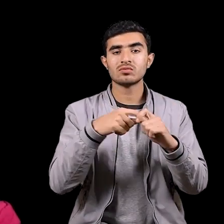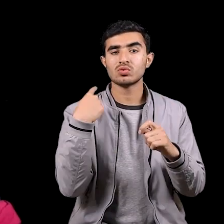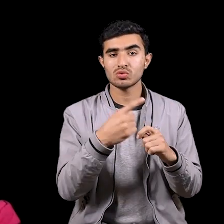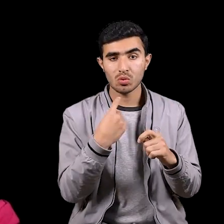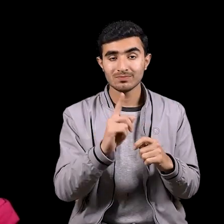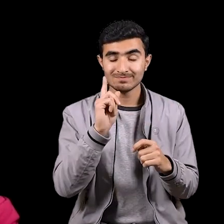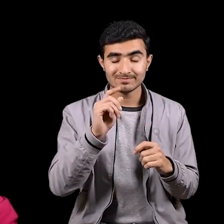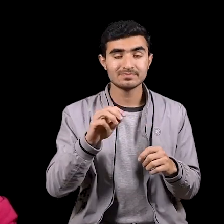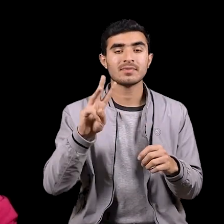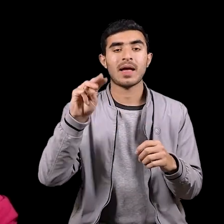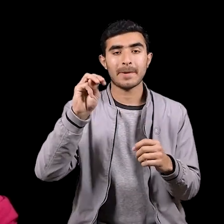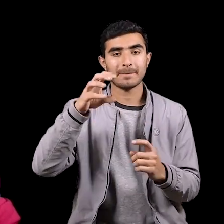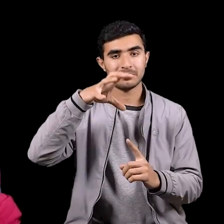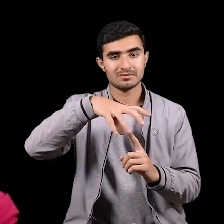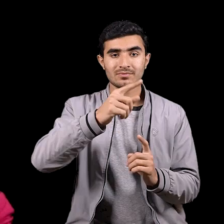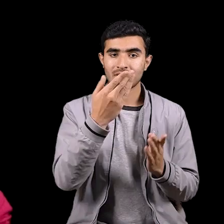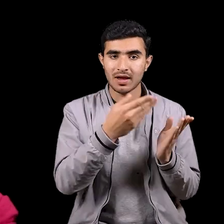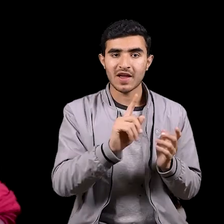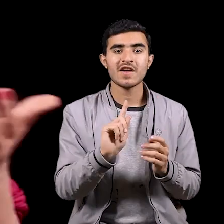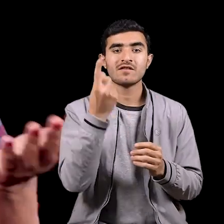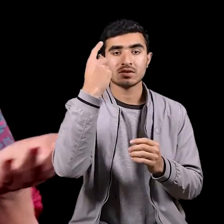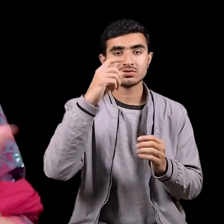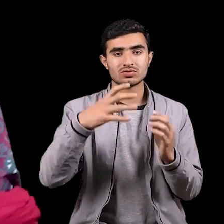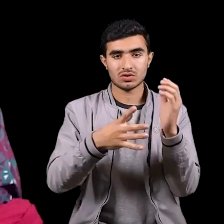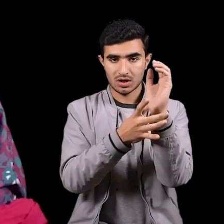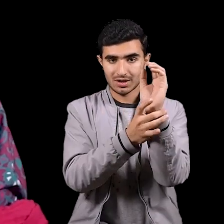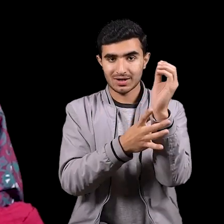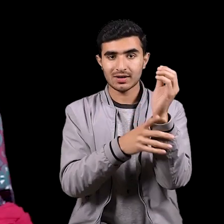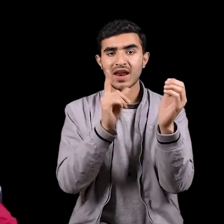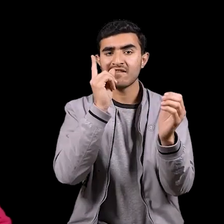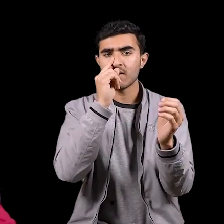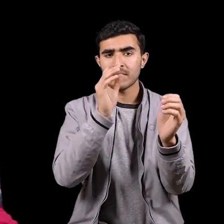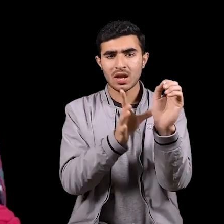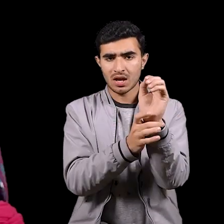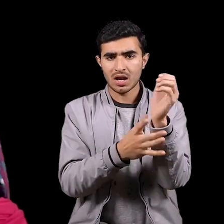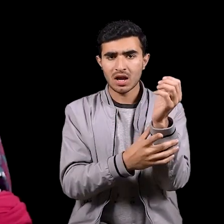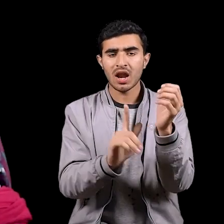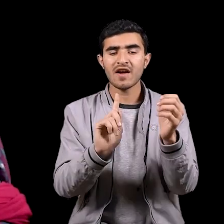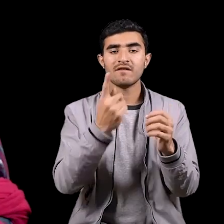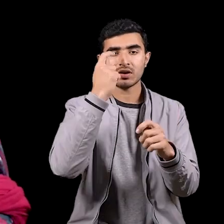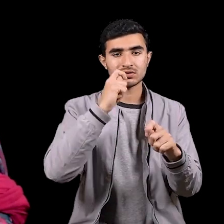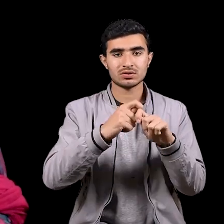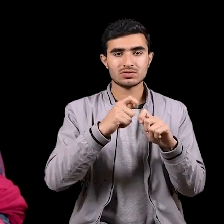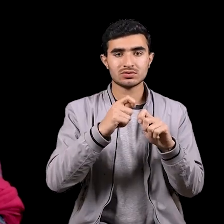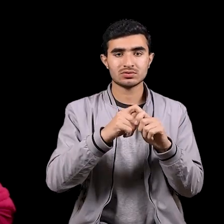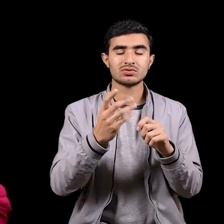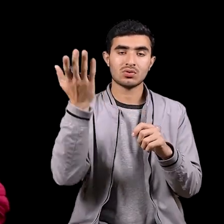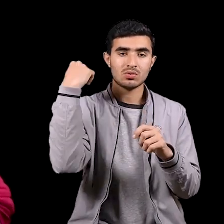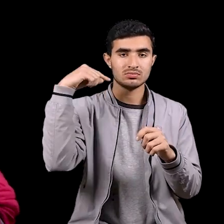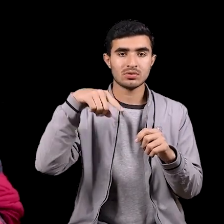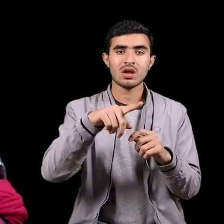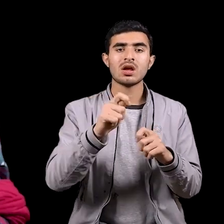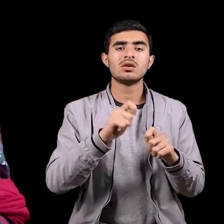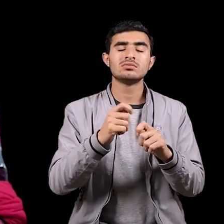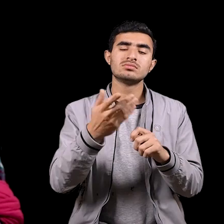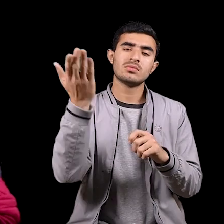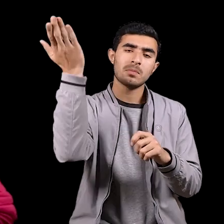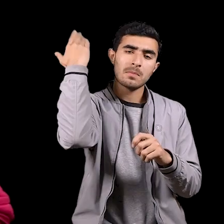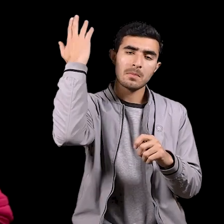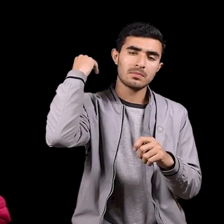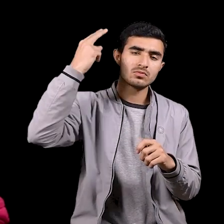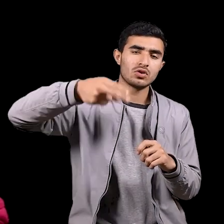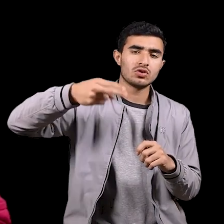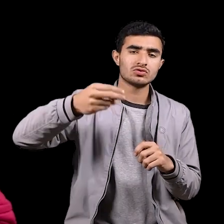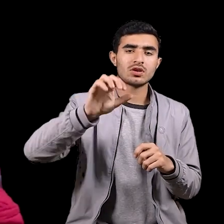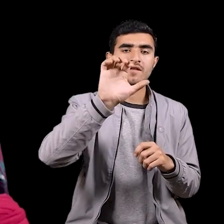मसीह, उसका जिक्र बताया जाता है। इसके अलावा इस तहज़ीब का तो आपको पता है 5000 साल पुरानी ये तहज़ीब है। इस ज़बान का,